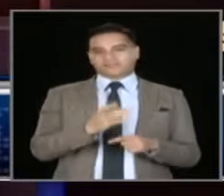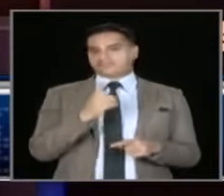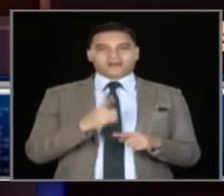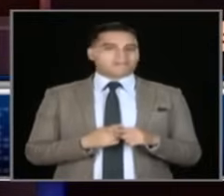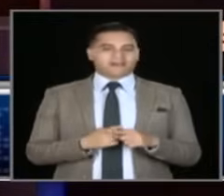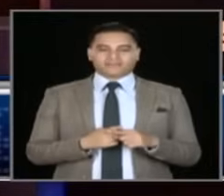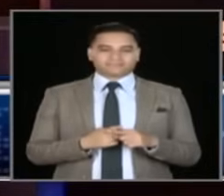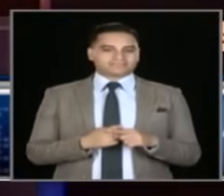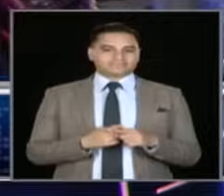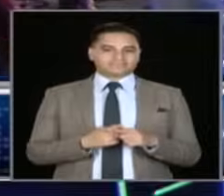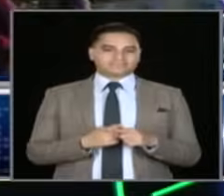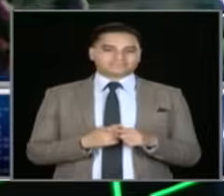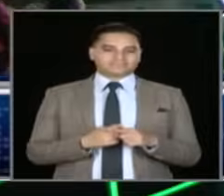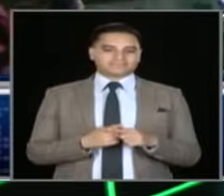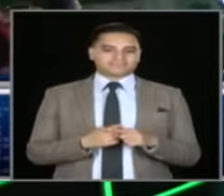صحيحة. صح أيوه.